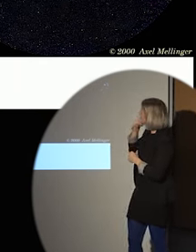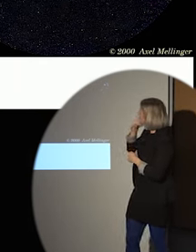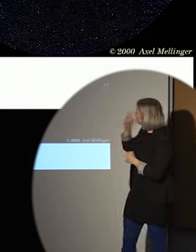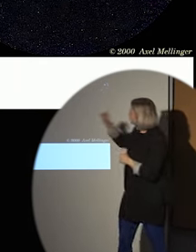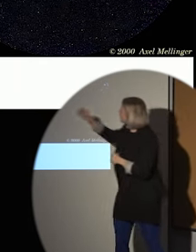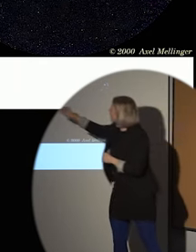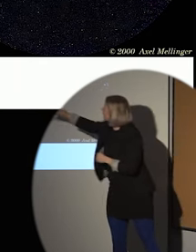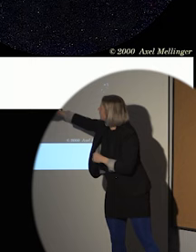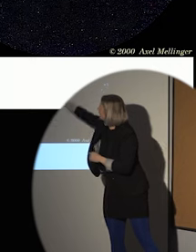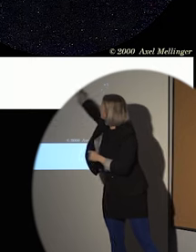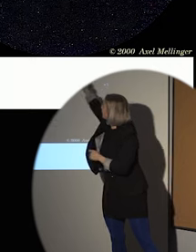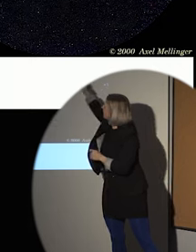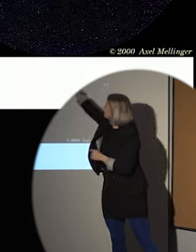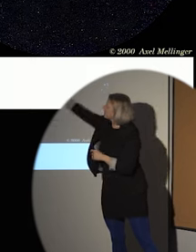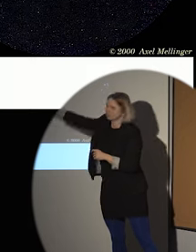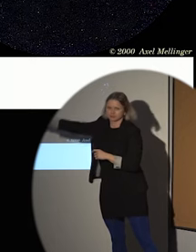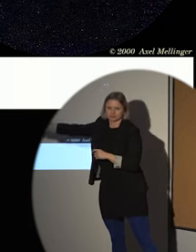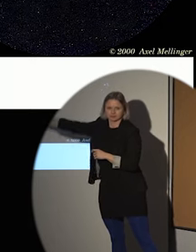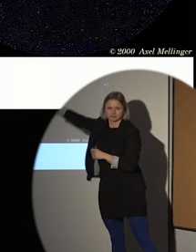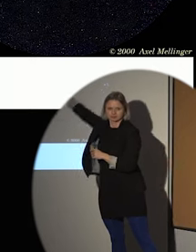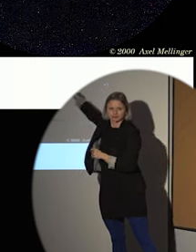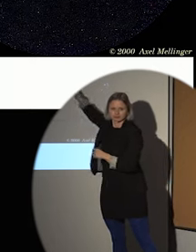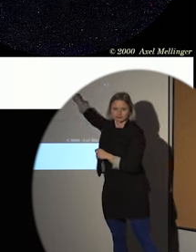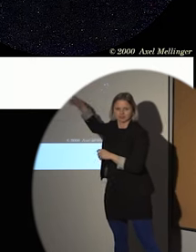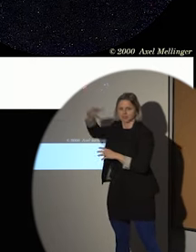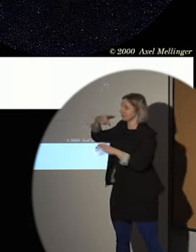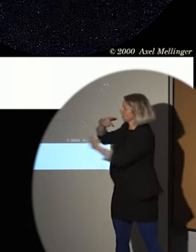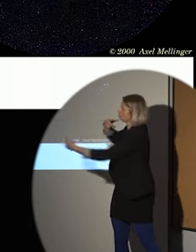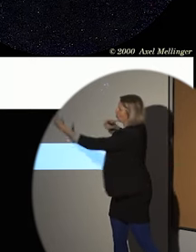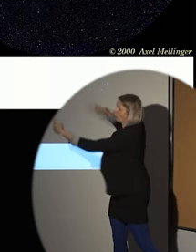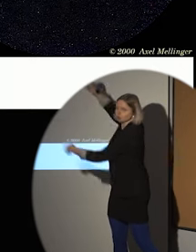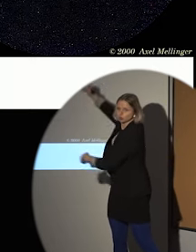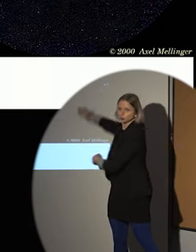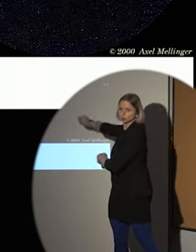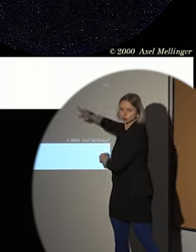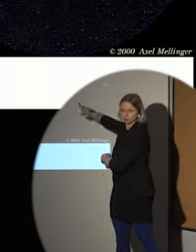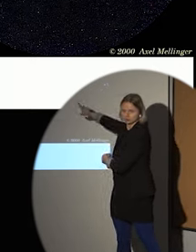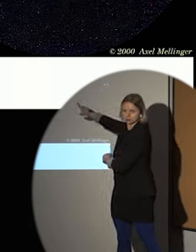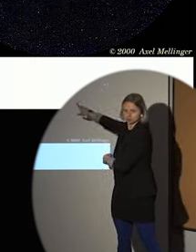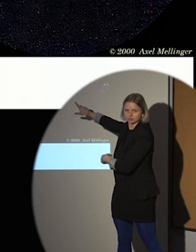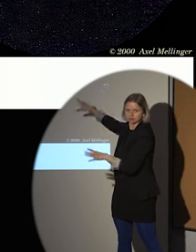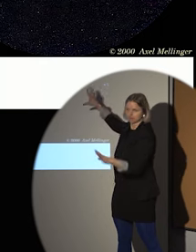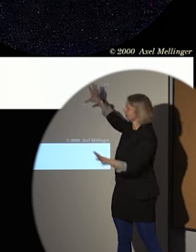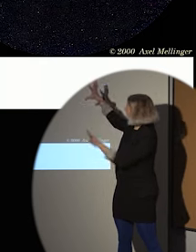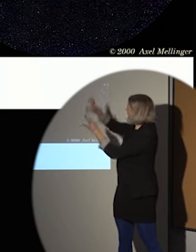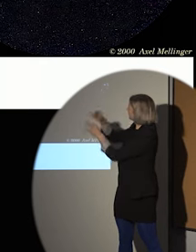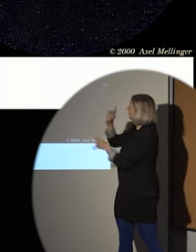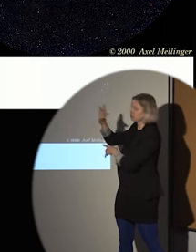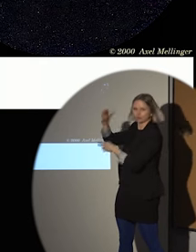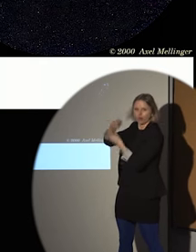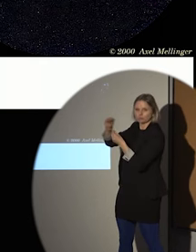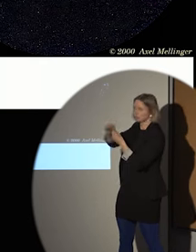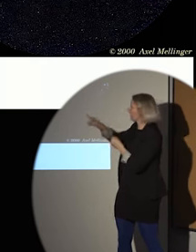que vous voyez ici, cette sphère ici, elle, c'est l'hémisphère sud. Et vous voyez deux petits objets ici qui sont les